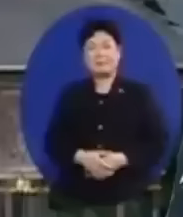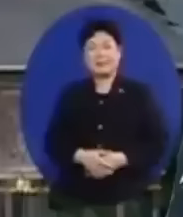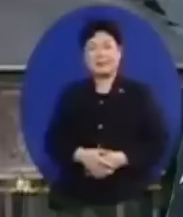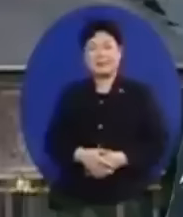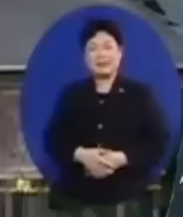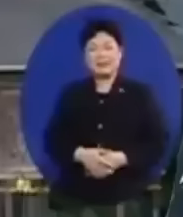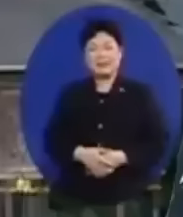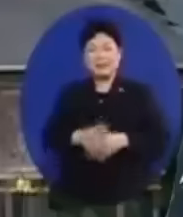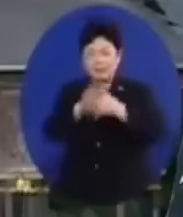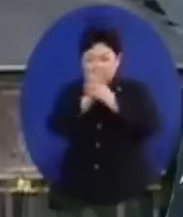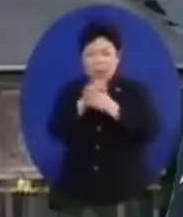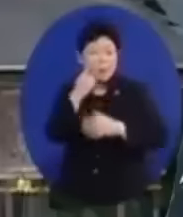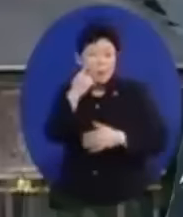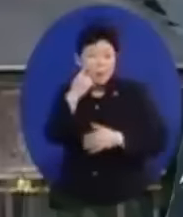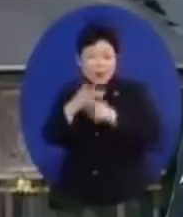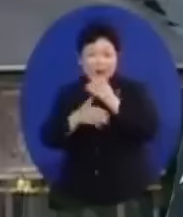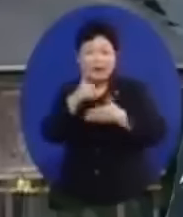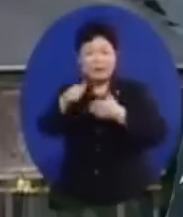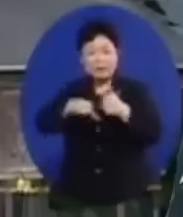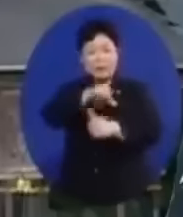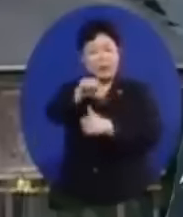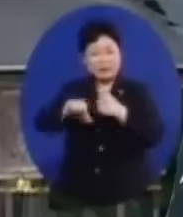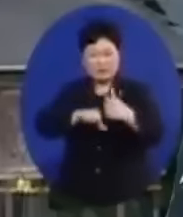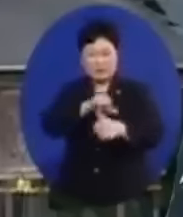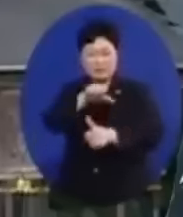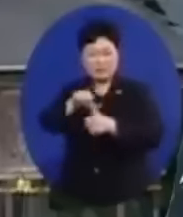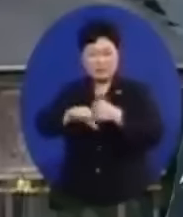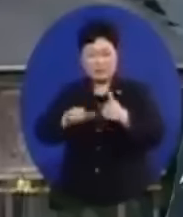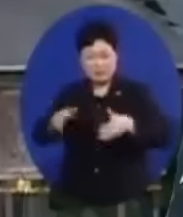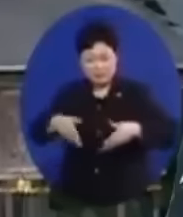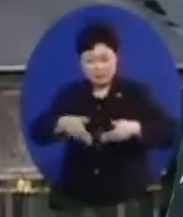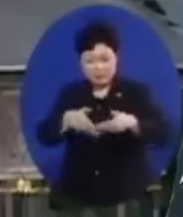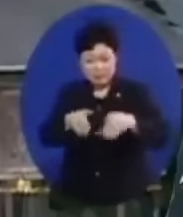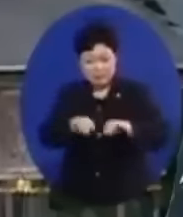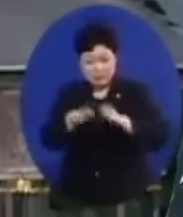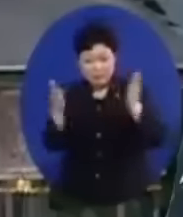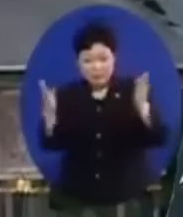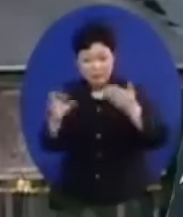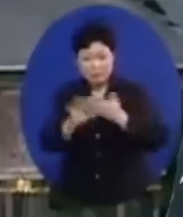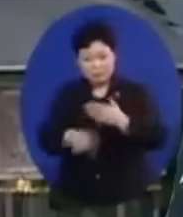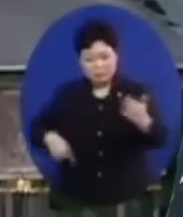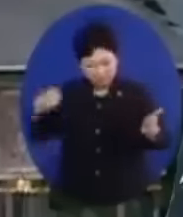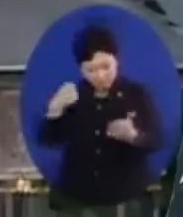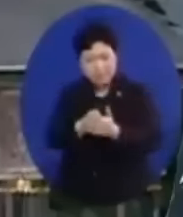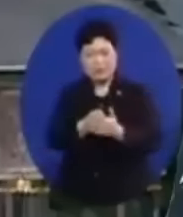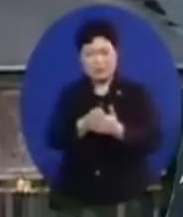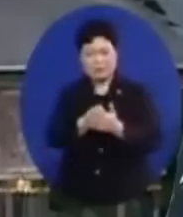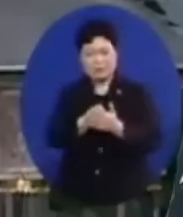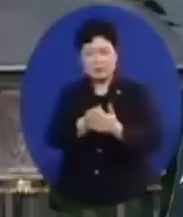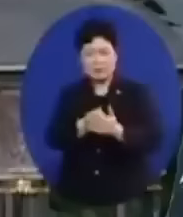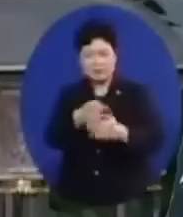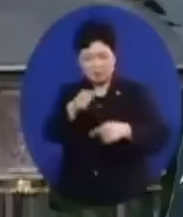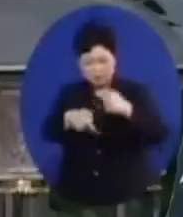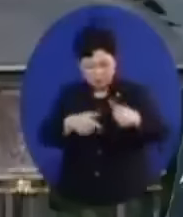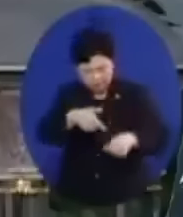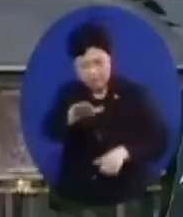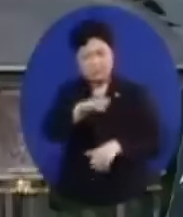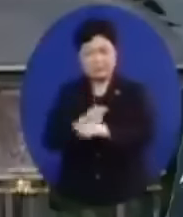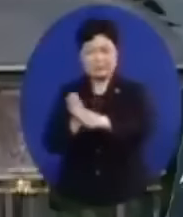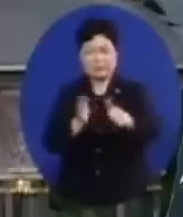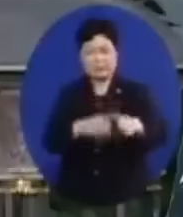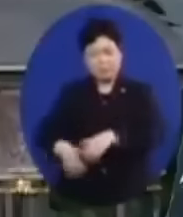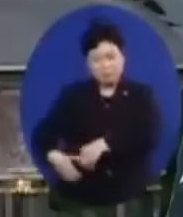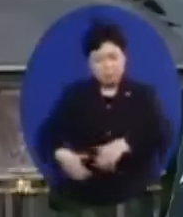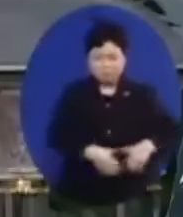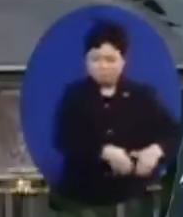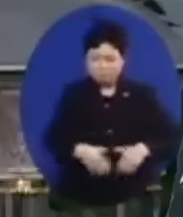그때는 기도해보고 하나님이 환경적으로 길을 열면 담대하게 그 길로 나가야 돼요. 머뭇거리면